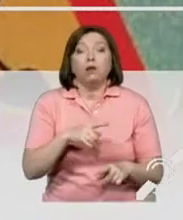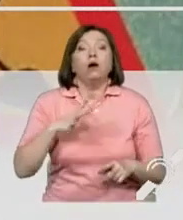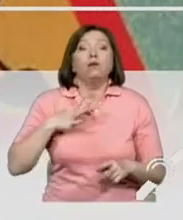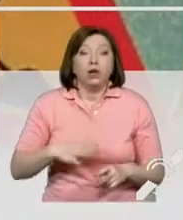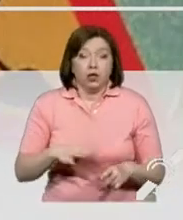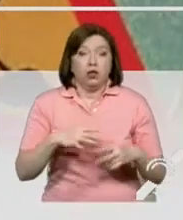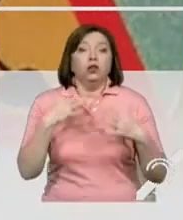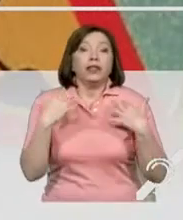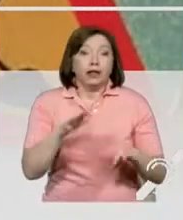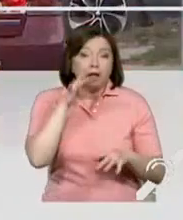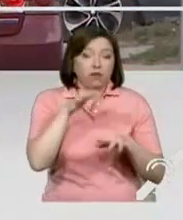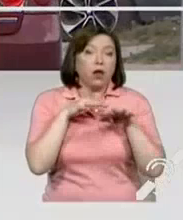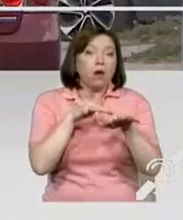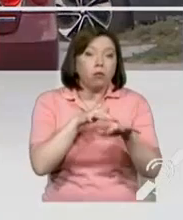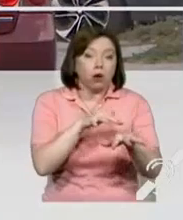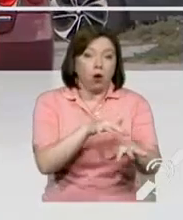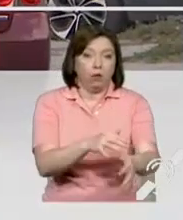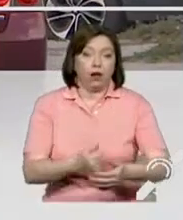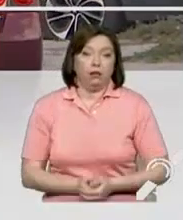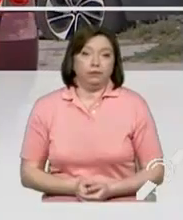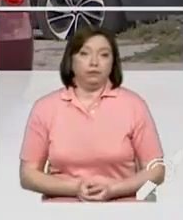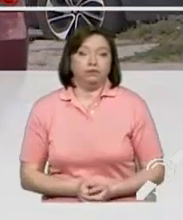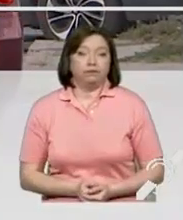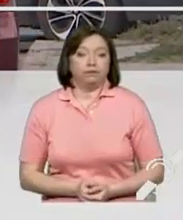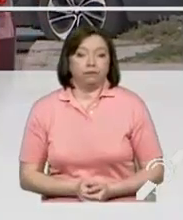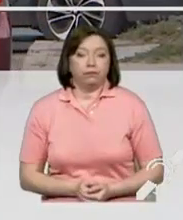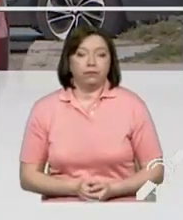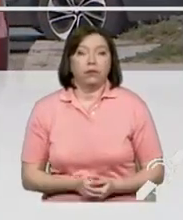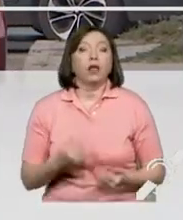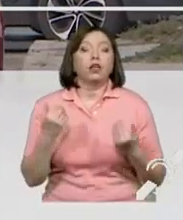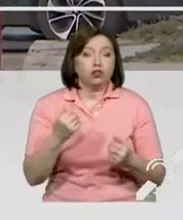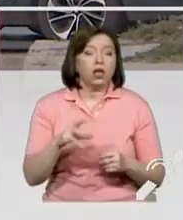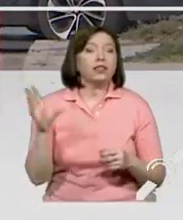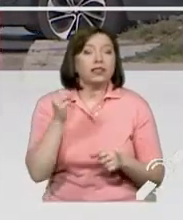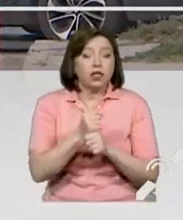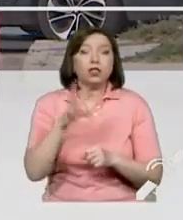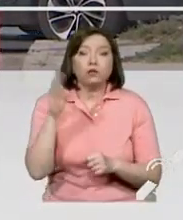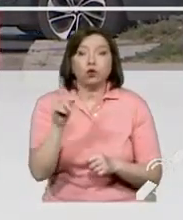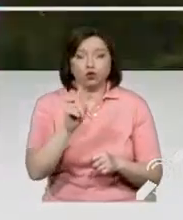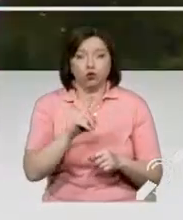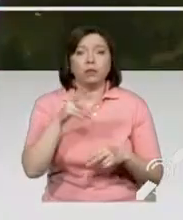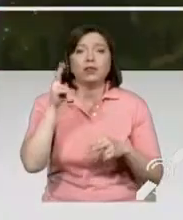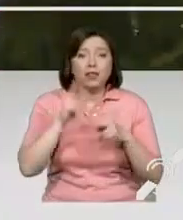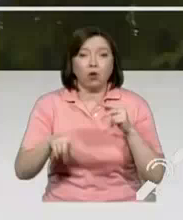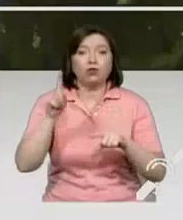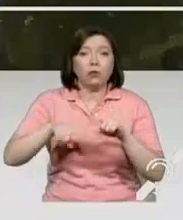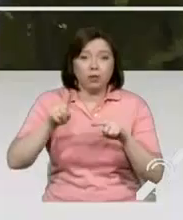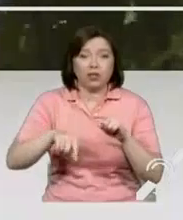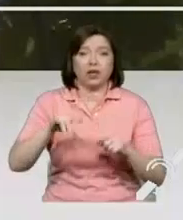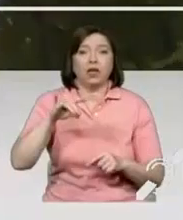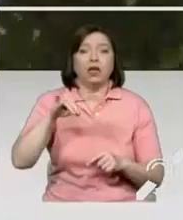ută iș se depun toate eforturile pentru a fi finalizat în luna